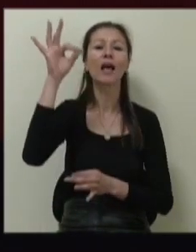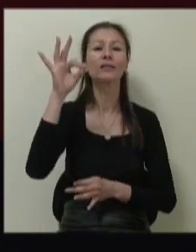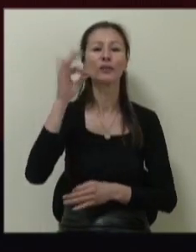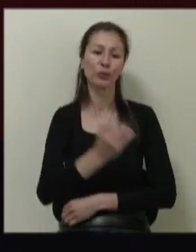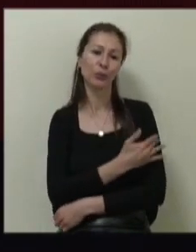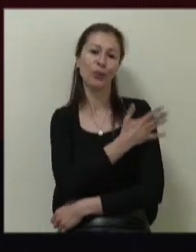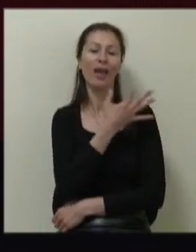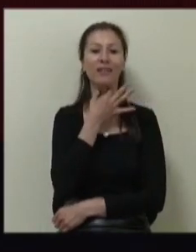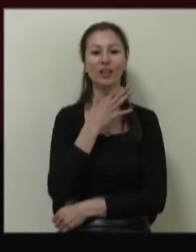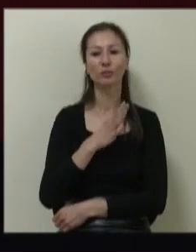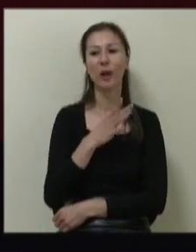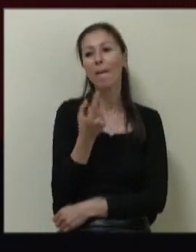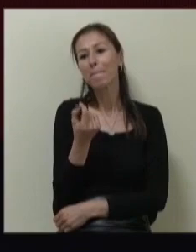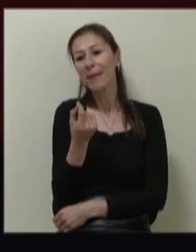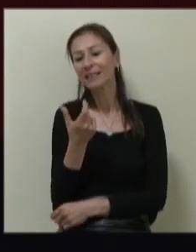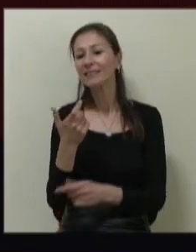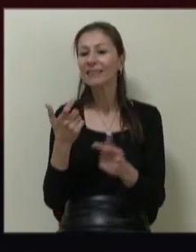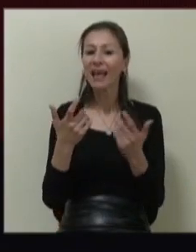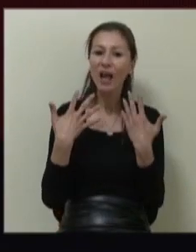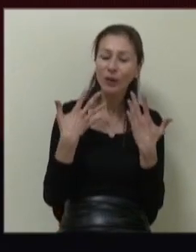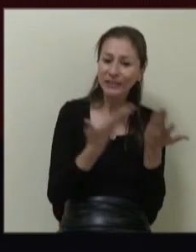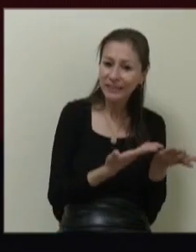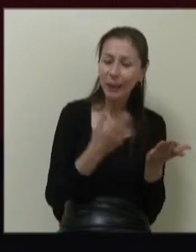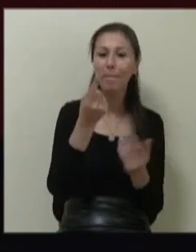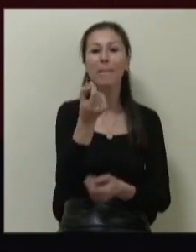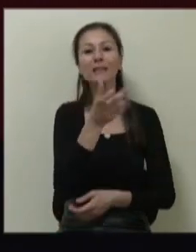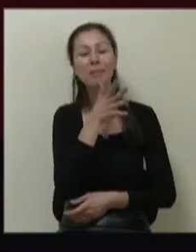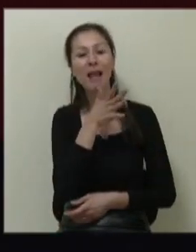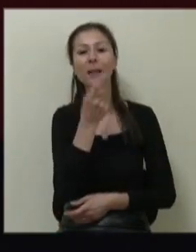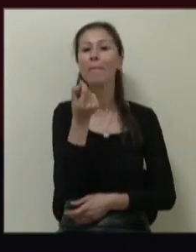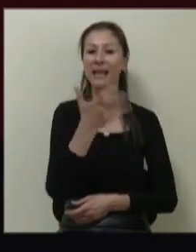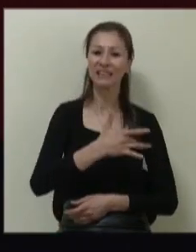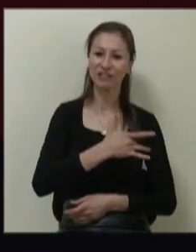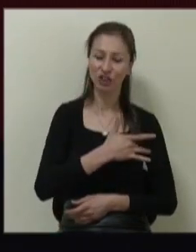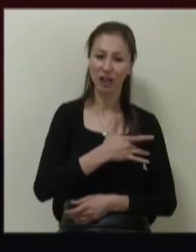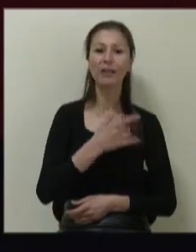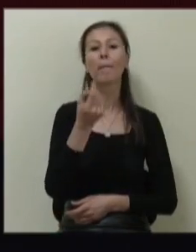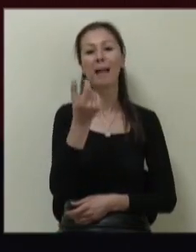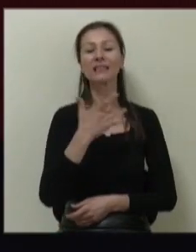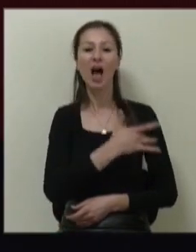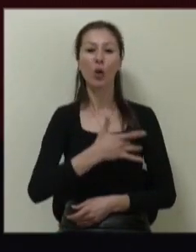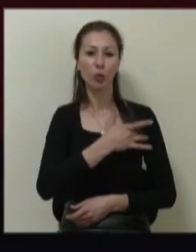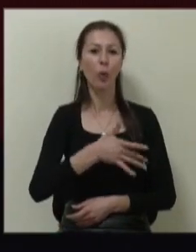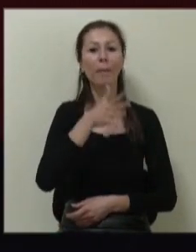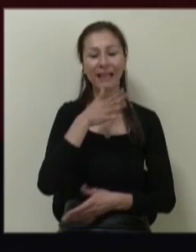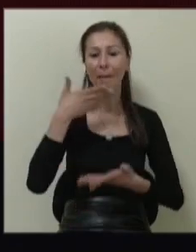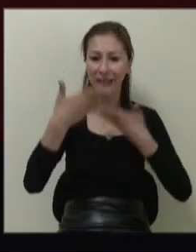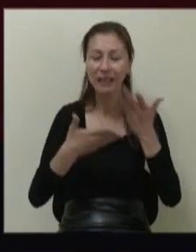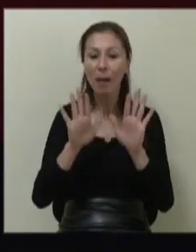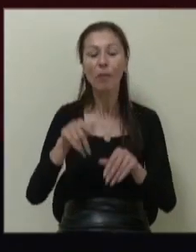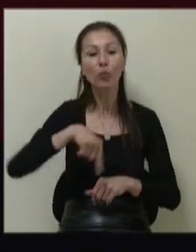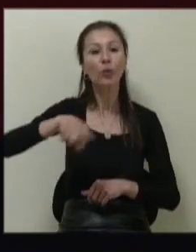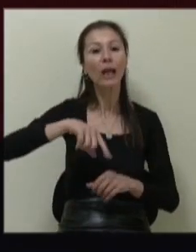ihtiyacımız var. Yani biraz ekolojiden, biraz bilimden, biraz vicdandan ve biraz Anadolu bilgeliğinden bahsettim ama bunların